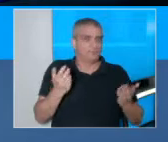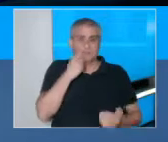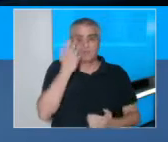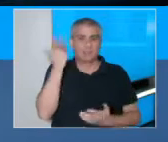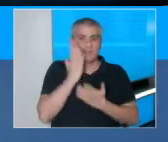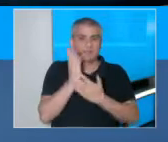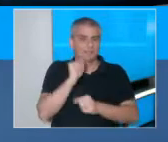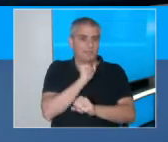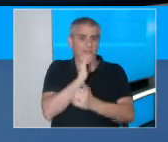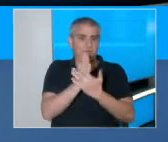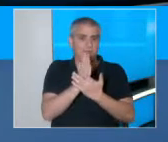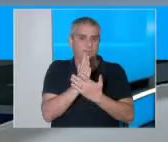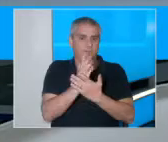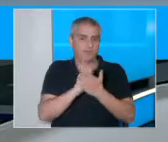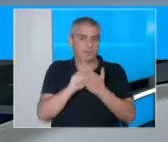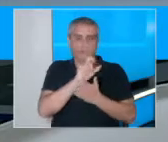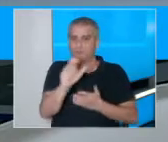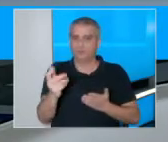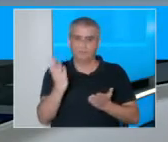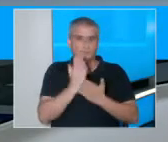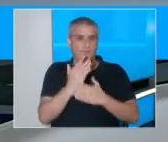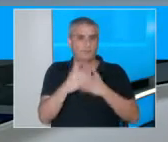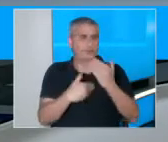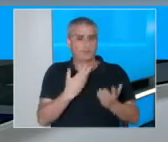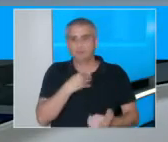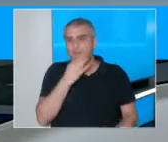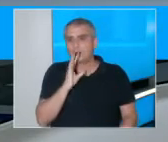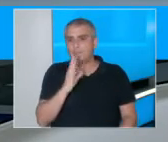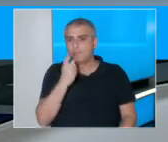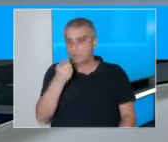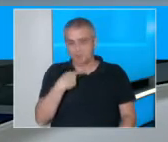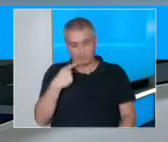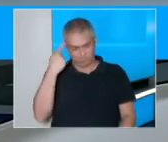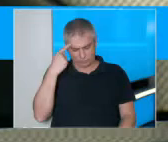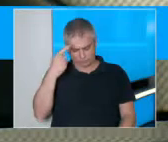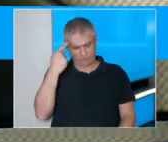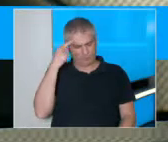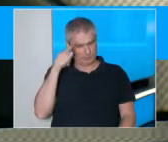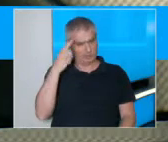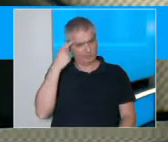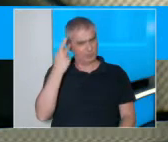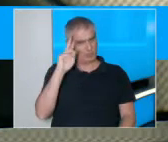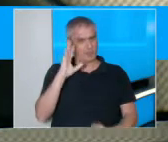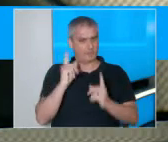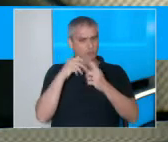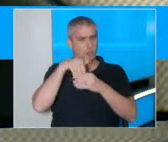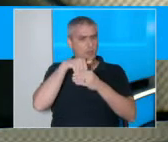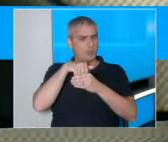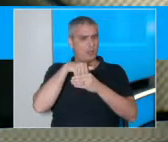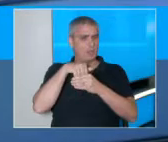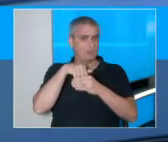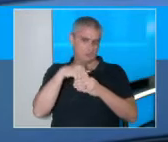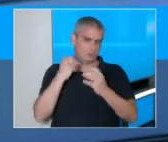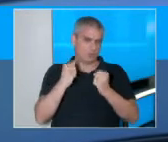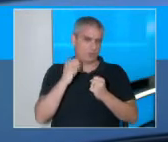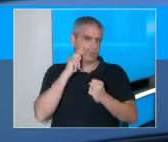דרי היה צריך להיות עכשיו כבר באמצע כתב אישום, באמצע הליך. השאלה היא מה אתה, ואני יודע שאתה ככה קצת יודע מה שקורה מאחורי הקלעים,